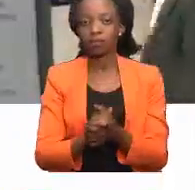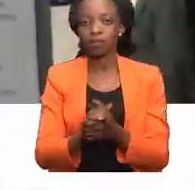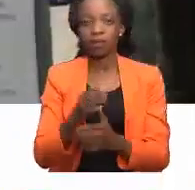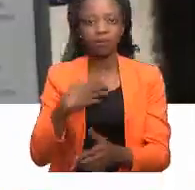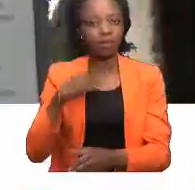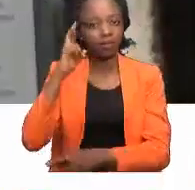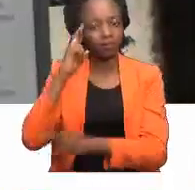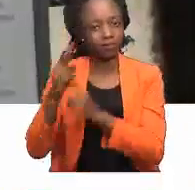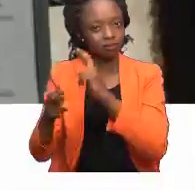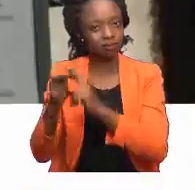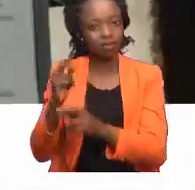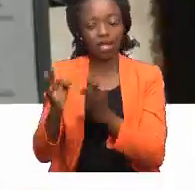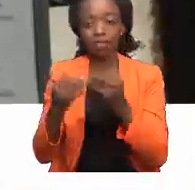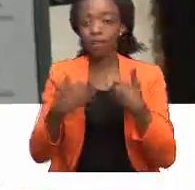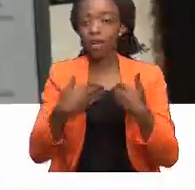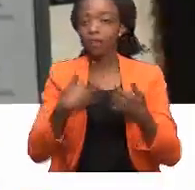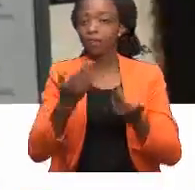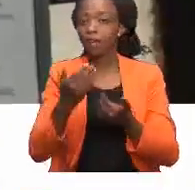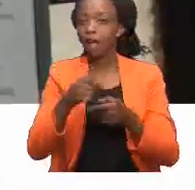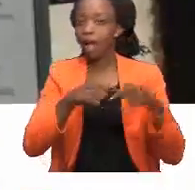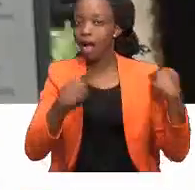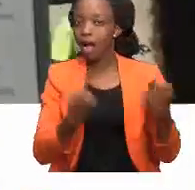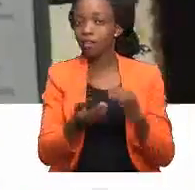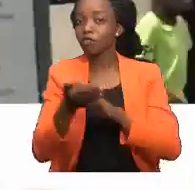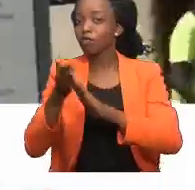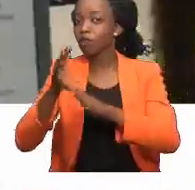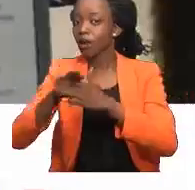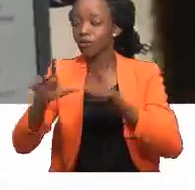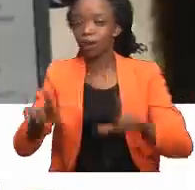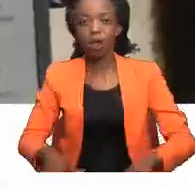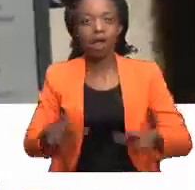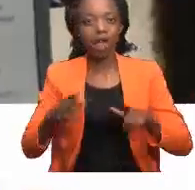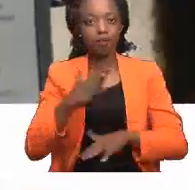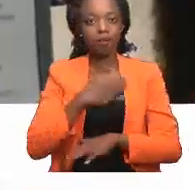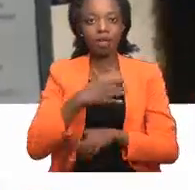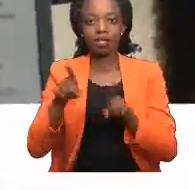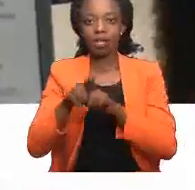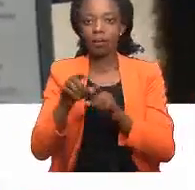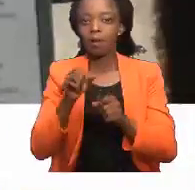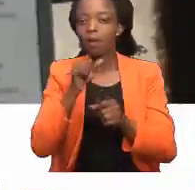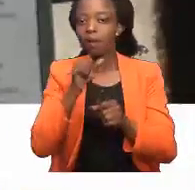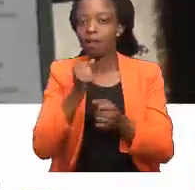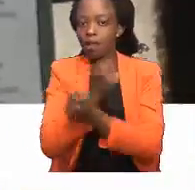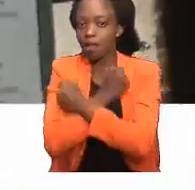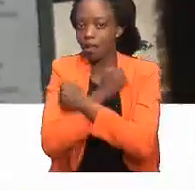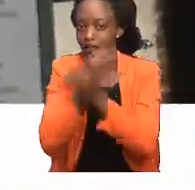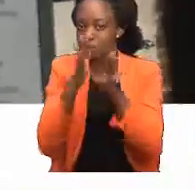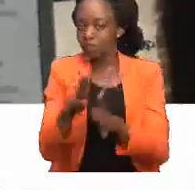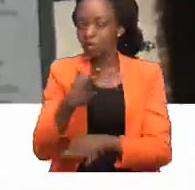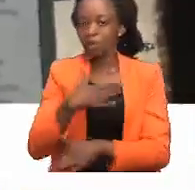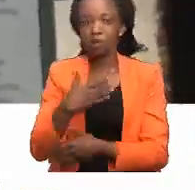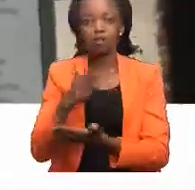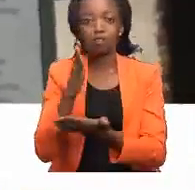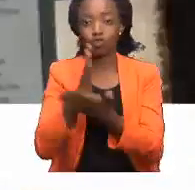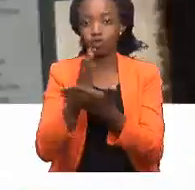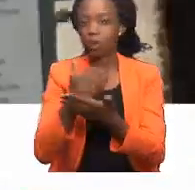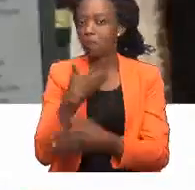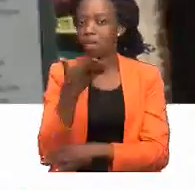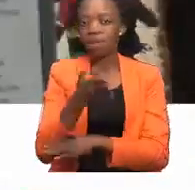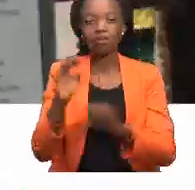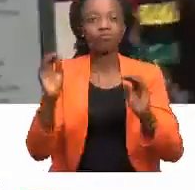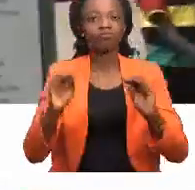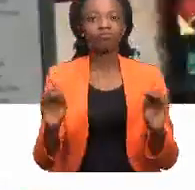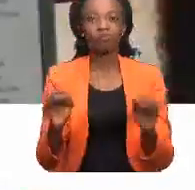sababu kama ningekuwa na moyo wa msamaha juu ya maisha yangu na juu ya mpenzi wangu nisingejipata mahali penye niko